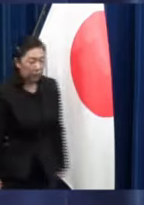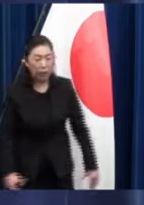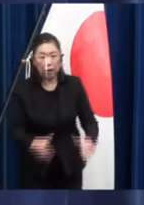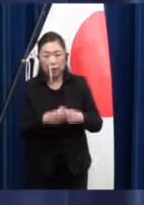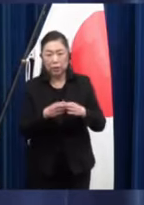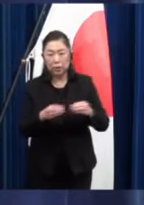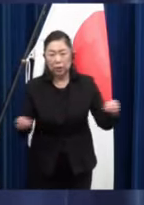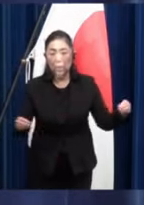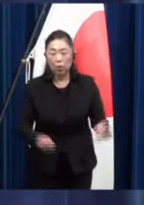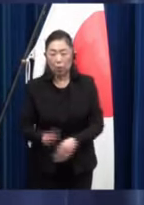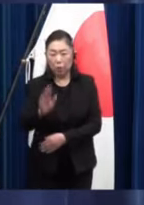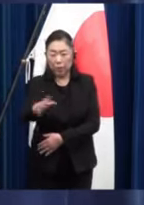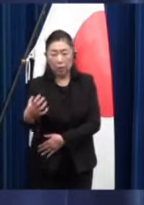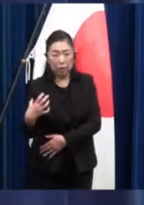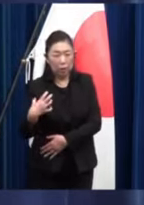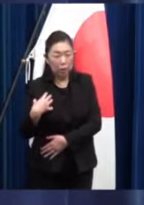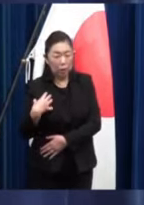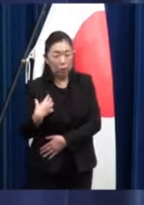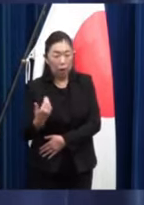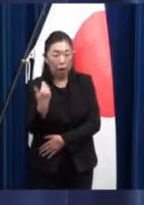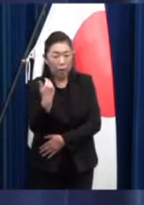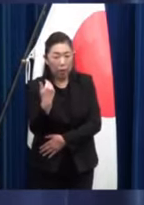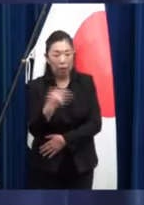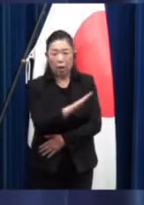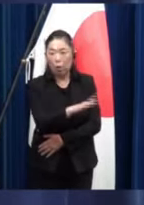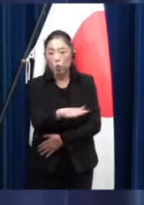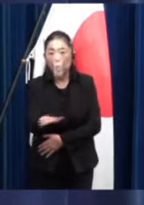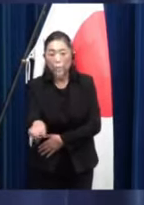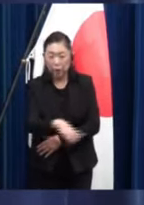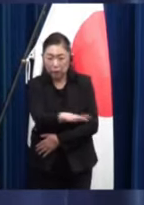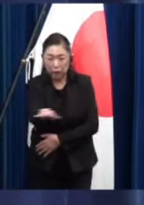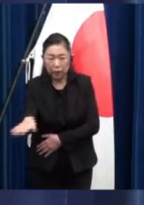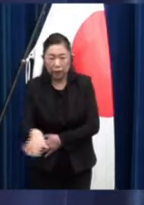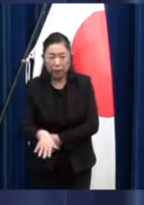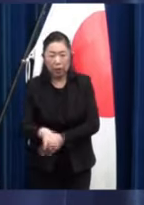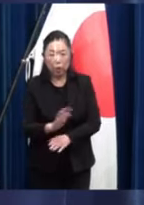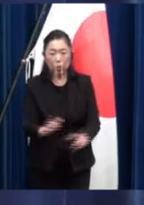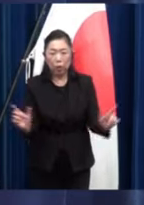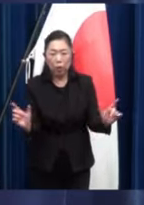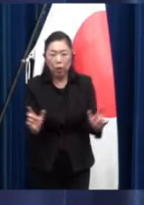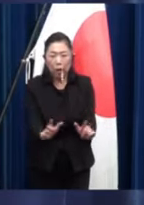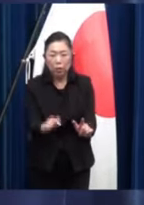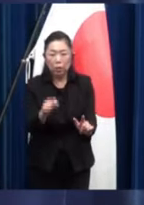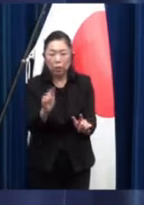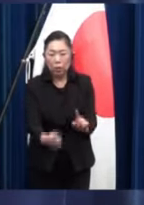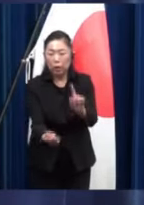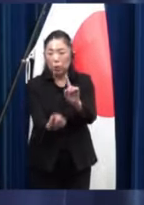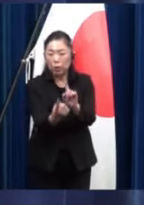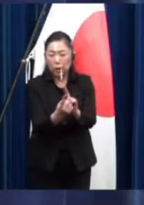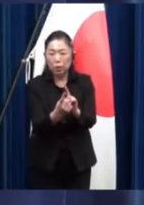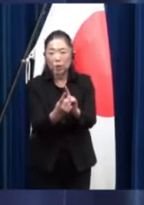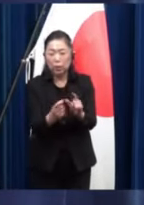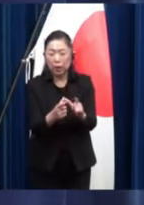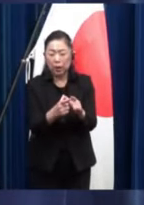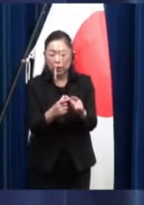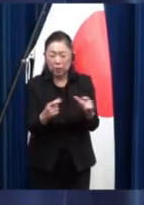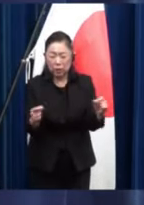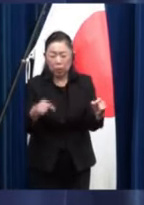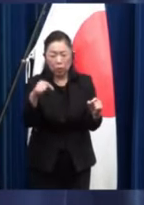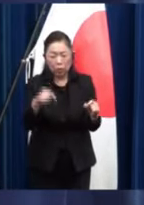を担うというのは子どもたちであります。少子化対策は我が国長年の課題であ